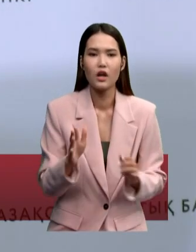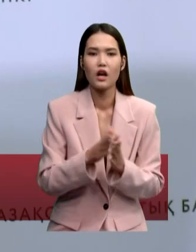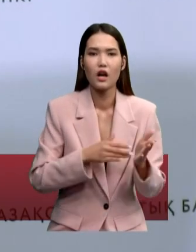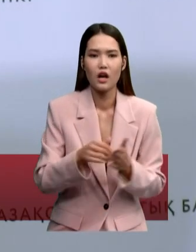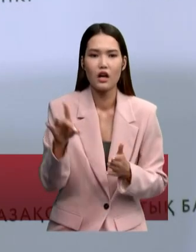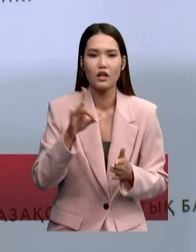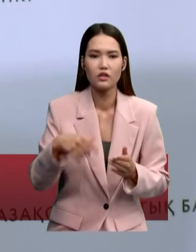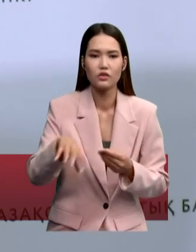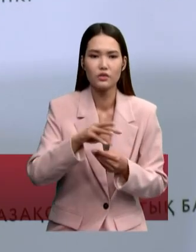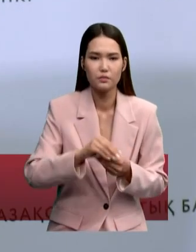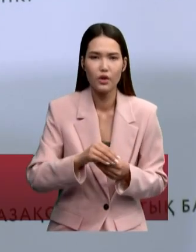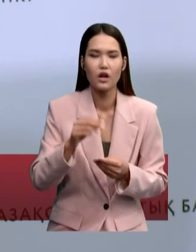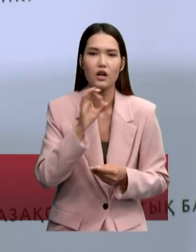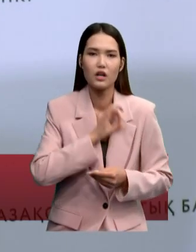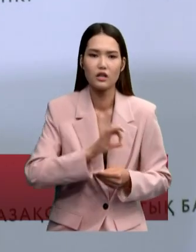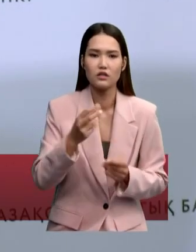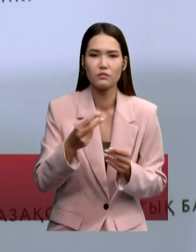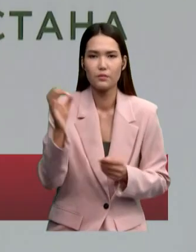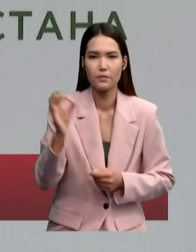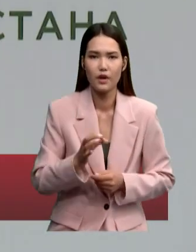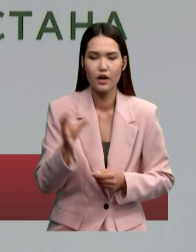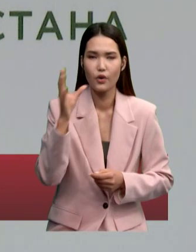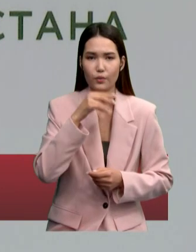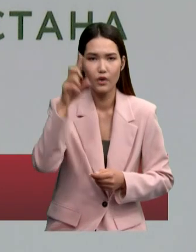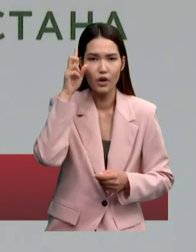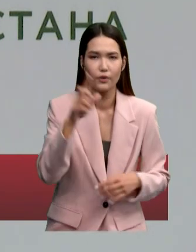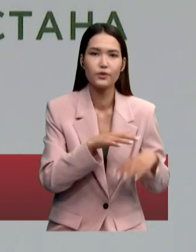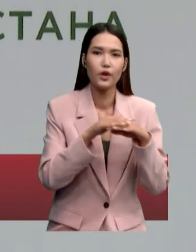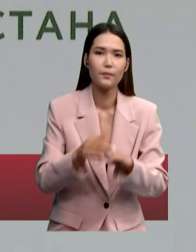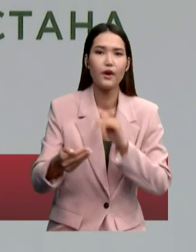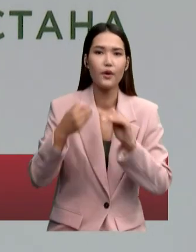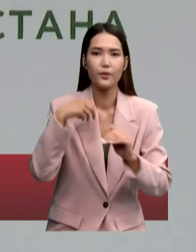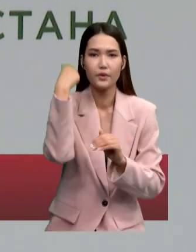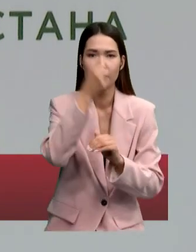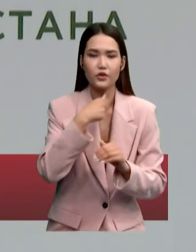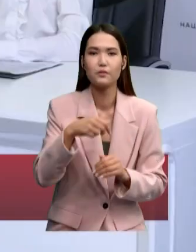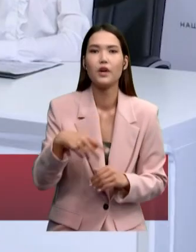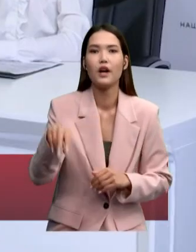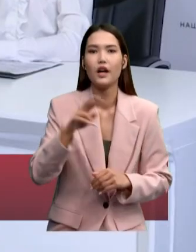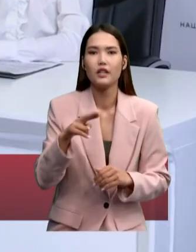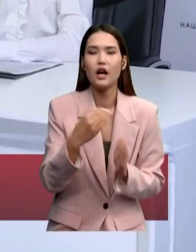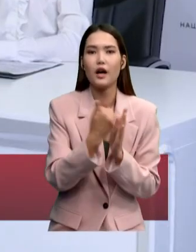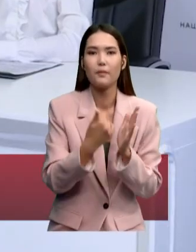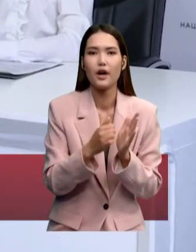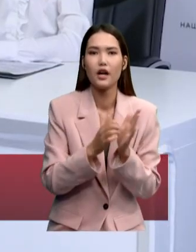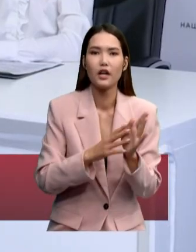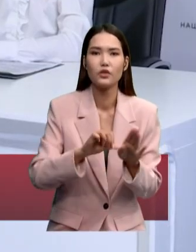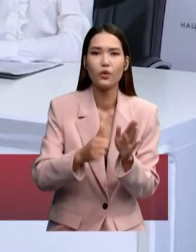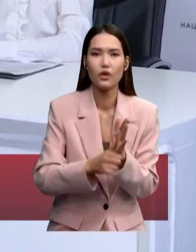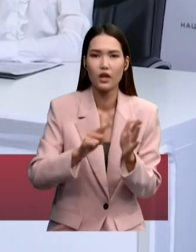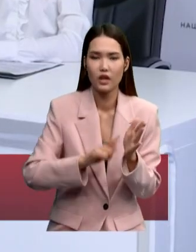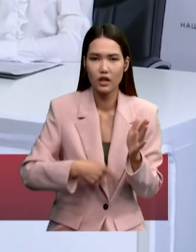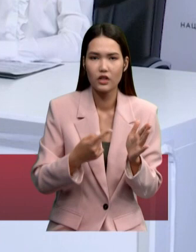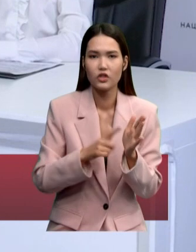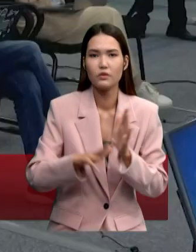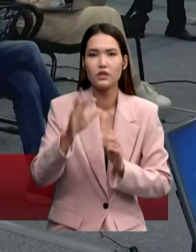әсері 1%-2,5%-ға дейін болуы мүмкін. Ұлттық банк өткен жылдың 90-сында базалық ставканың деңгейін 16,75%